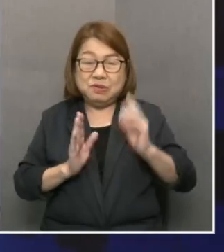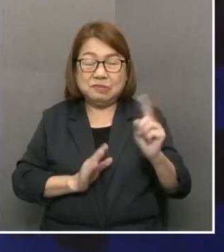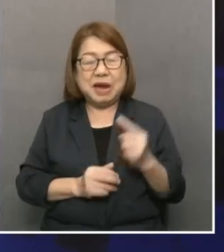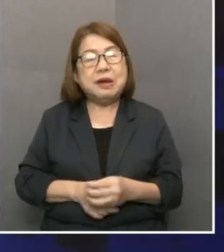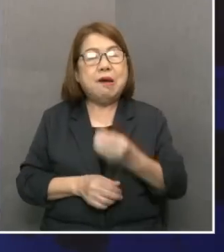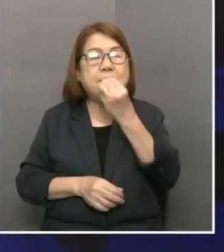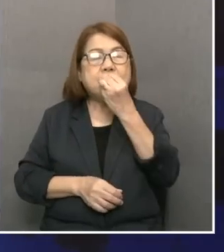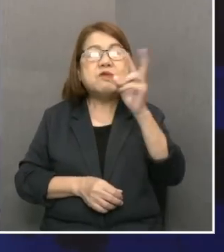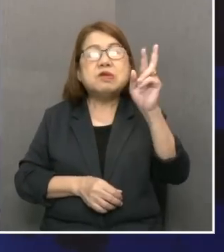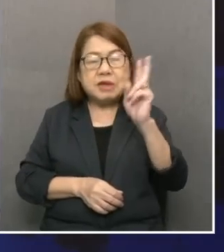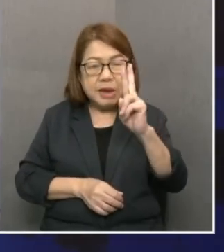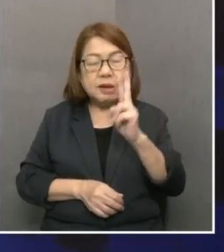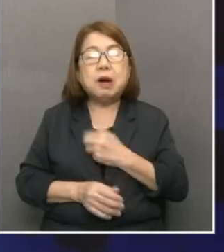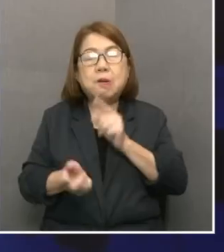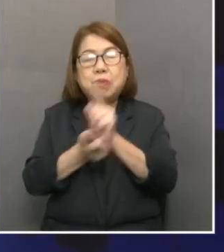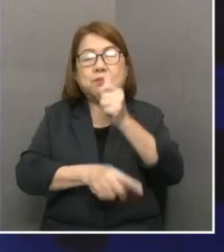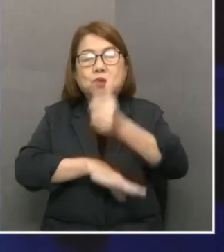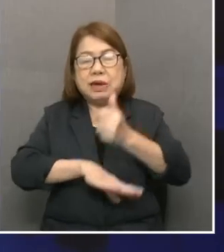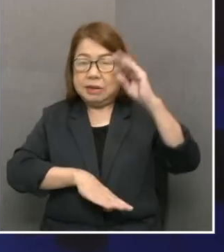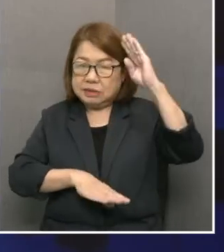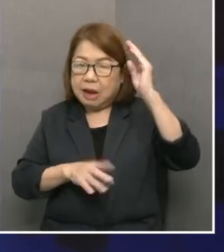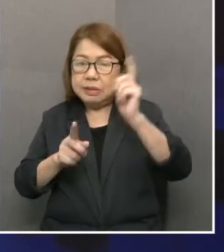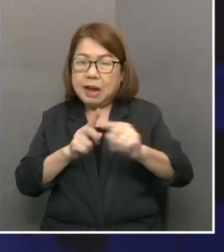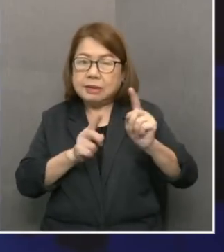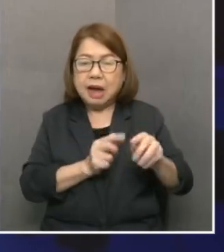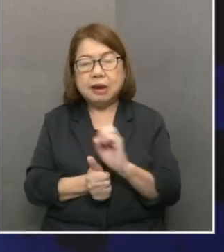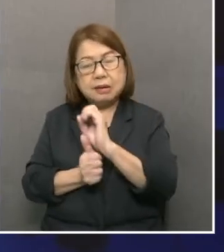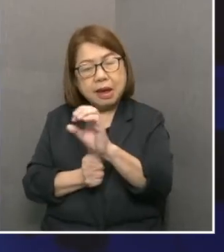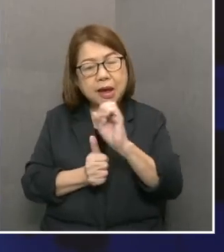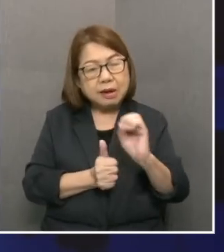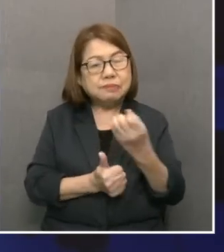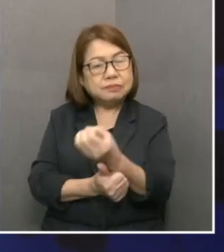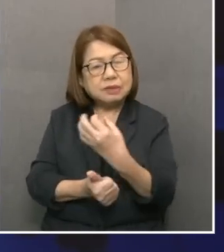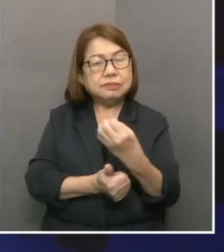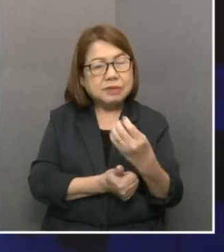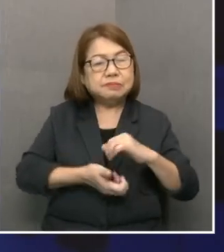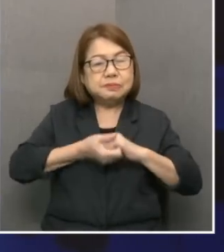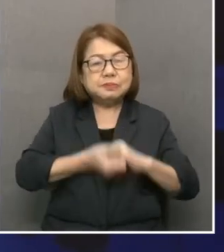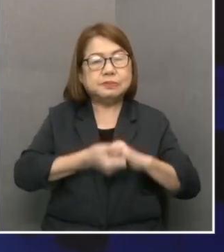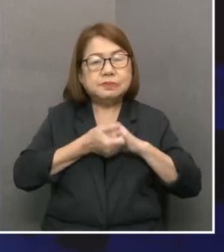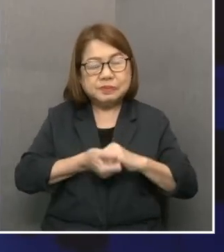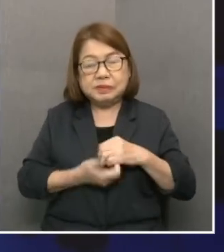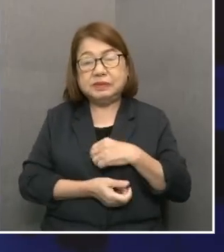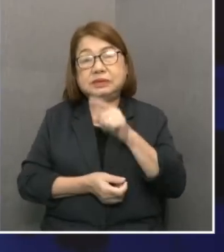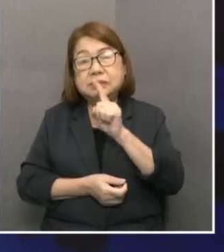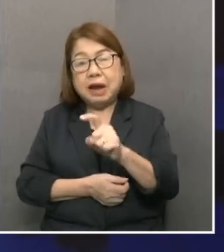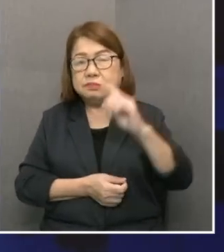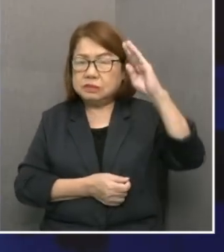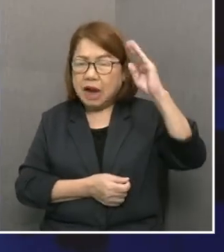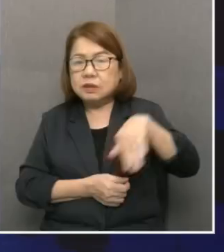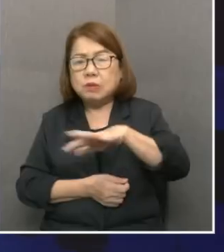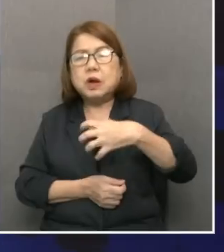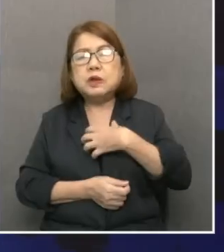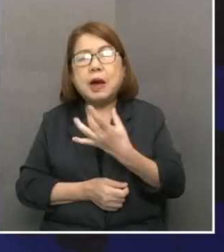ผบเหล่าทัพชุดใหม่นะคะไปแนะนำตัวกระชับความสัมพันธ์กันมีการสอบถามด้วยว่าอ่ะกองทัพต้องการอะไร